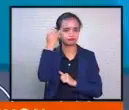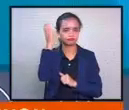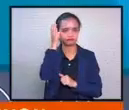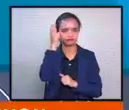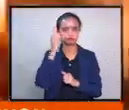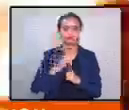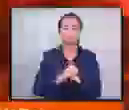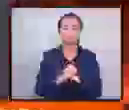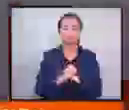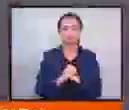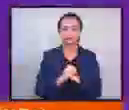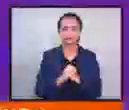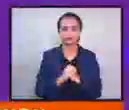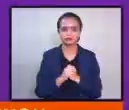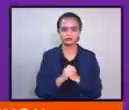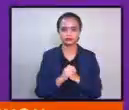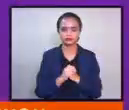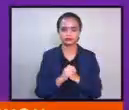Cosico.